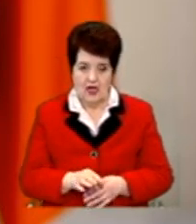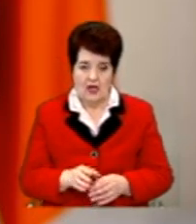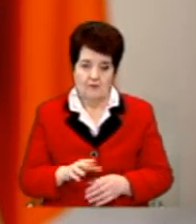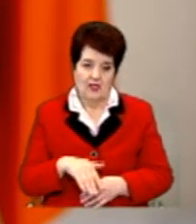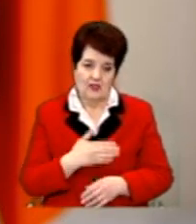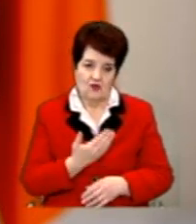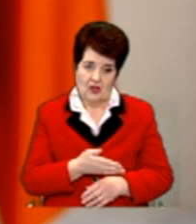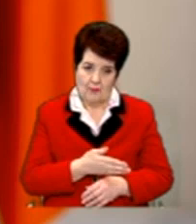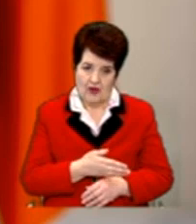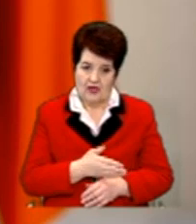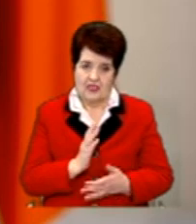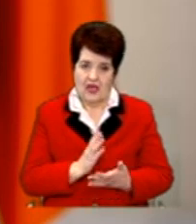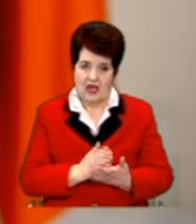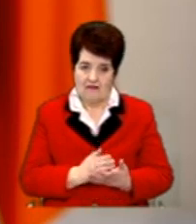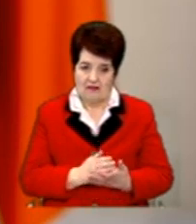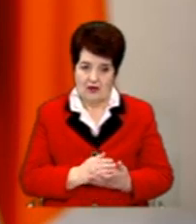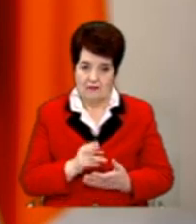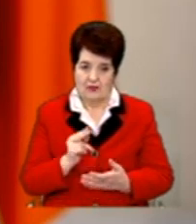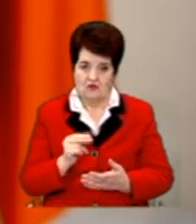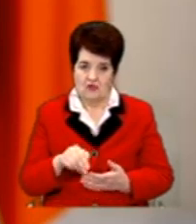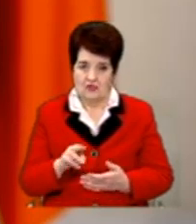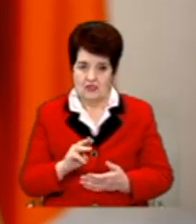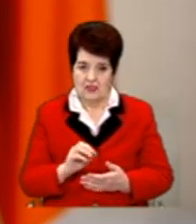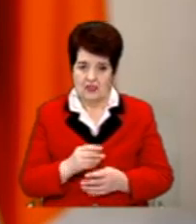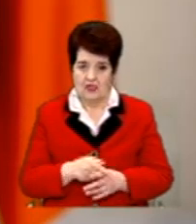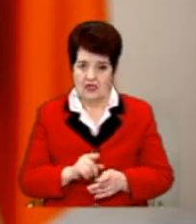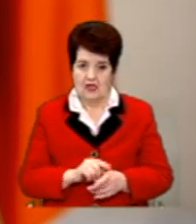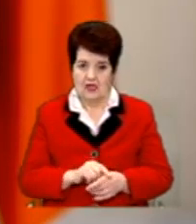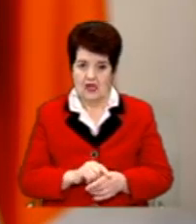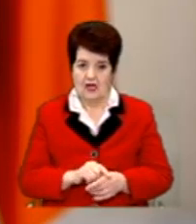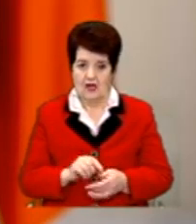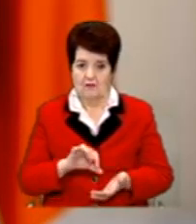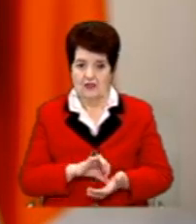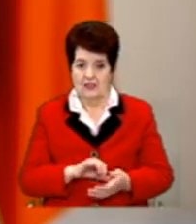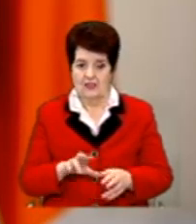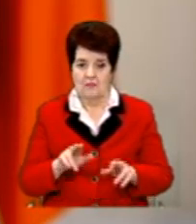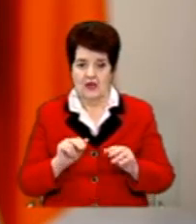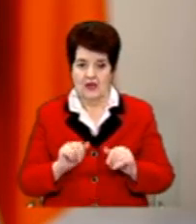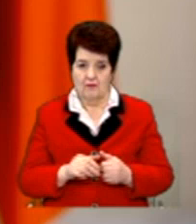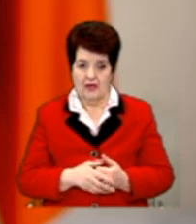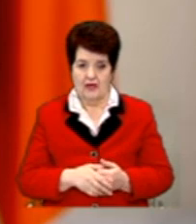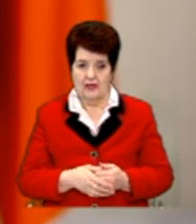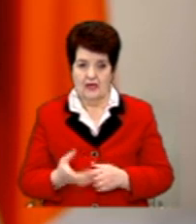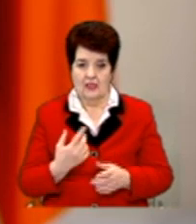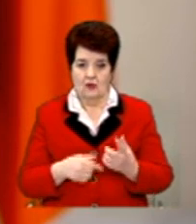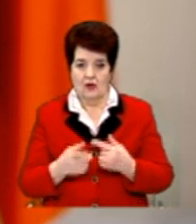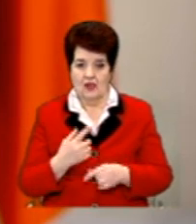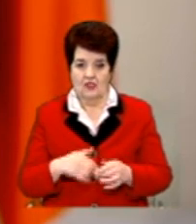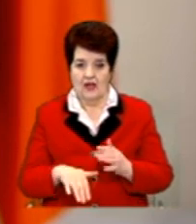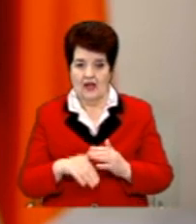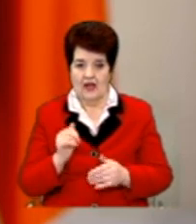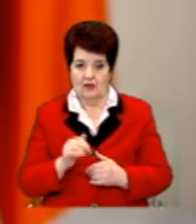cealaltă parte avem un PSD care încă este foarte prezent în Parlament. Întoarcerea la